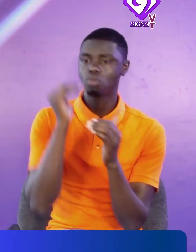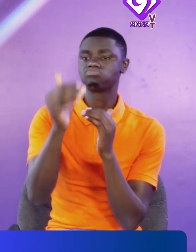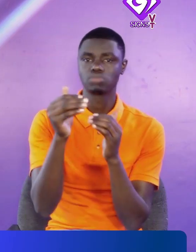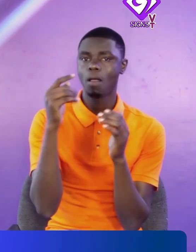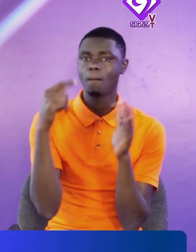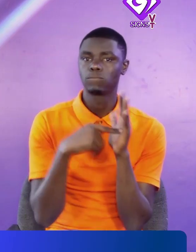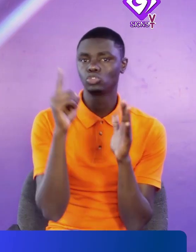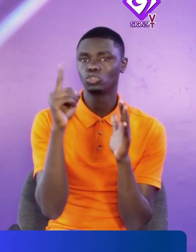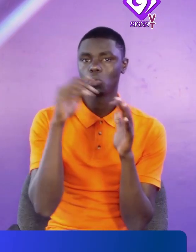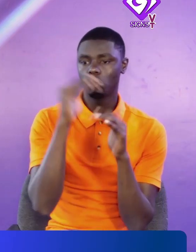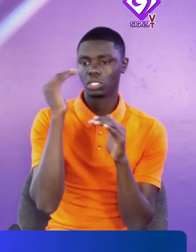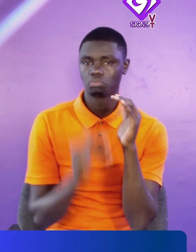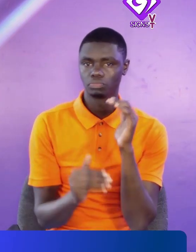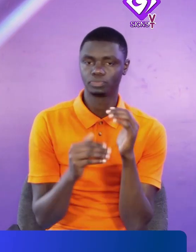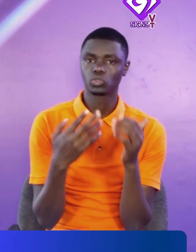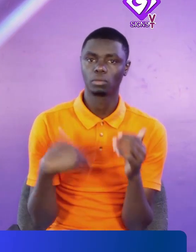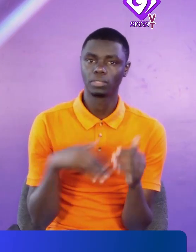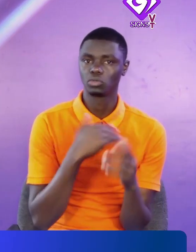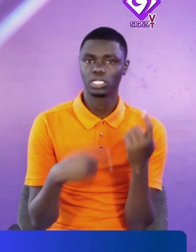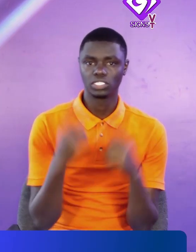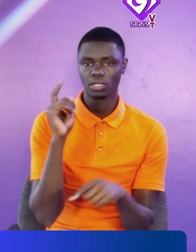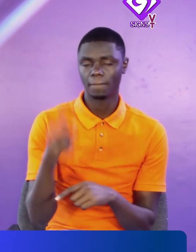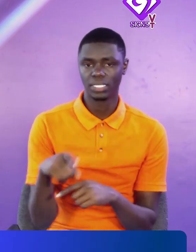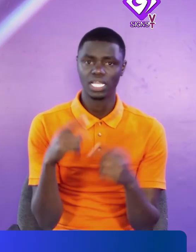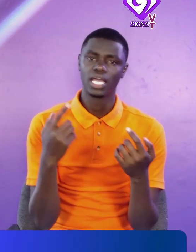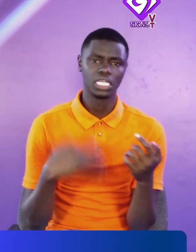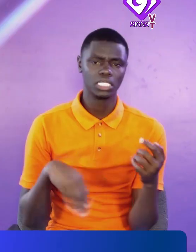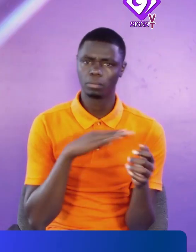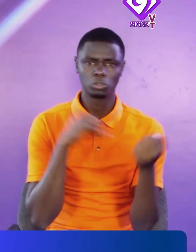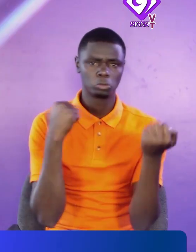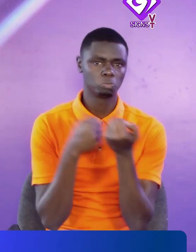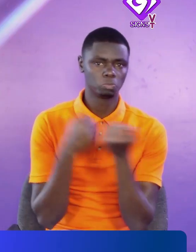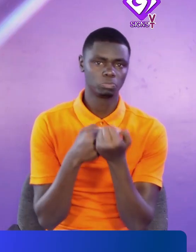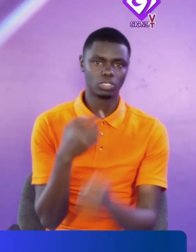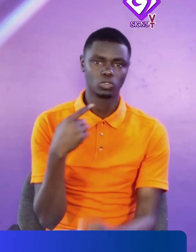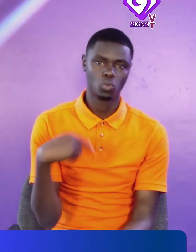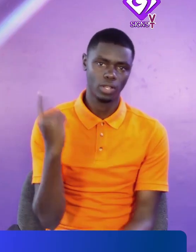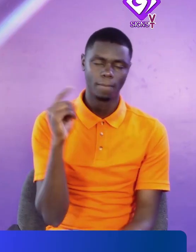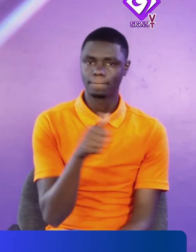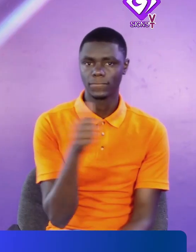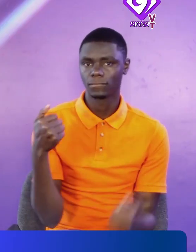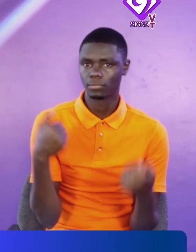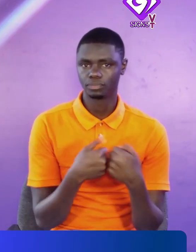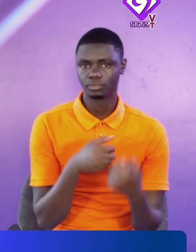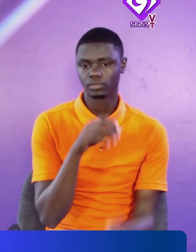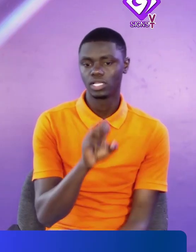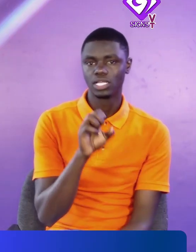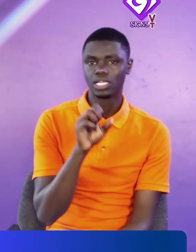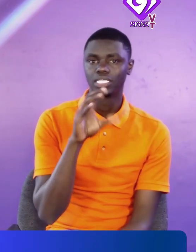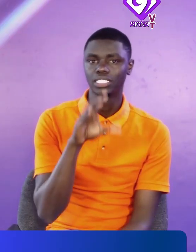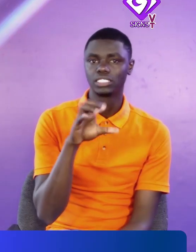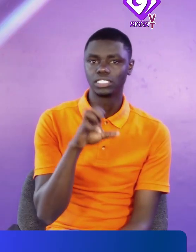itabidi washinde na watu wengi wanawapigia upatu Barcelona kushinda. Game nyingine itakuwa Celta Vigo against Atletico